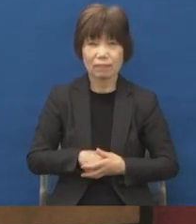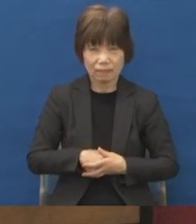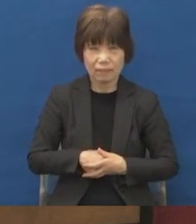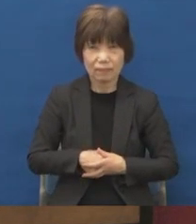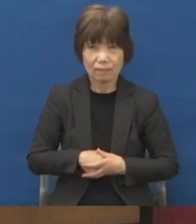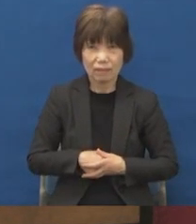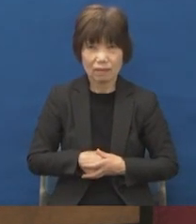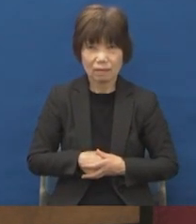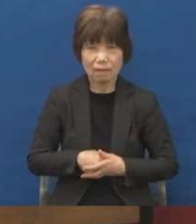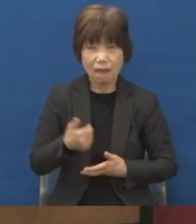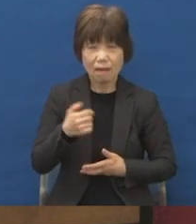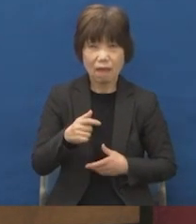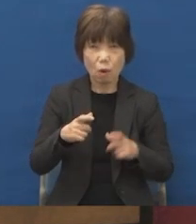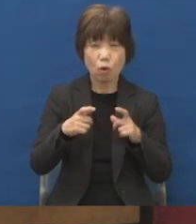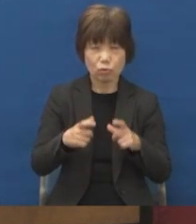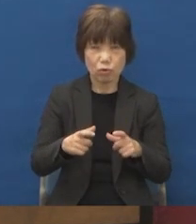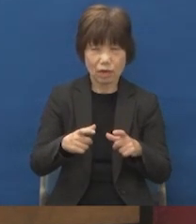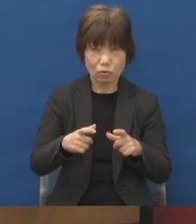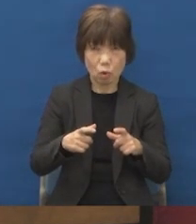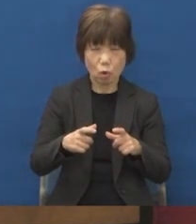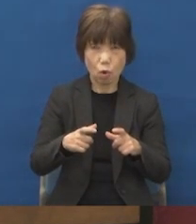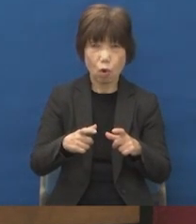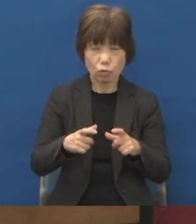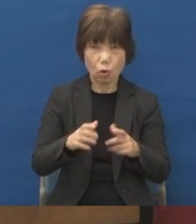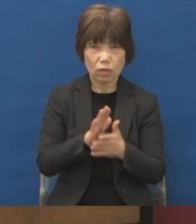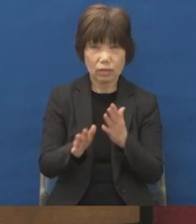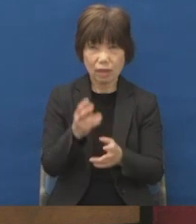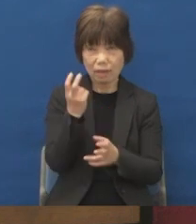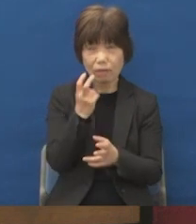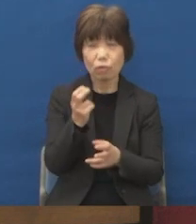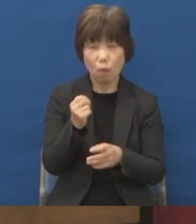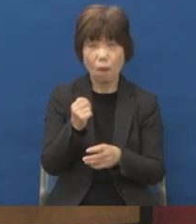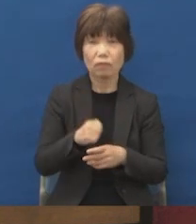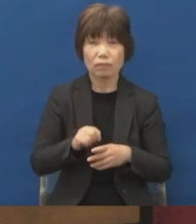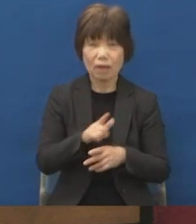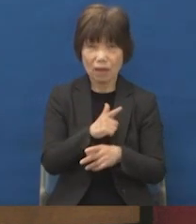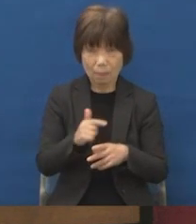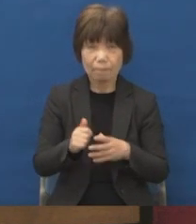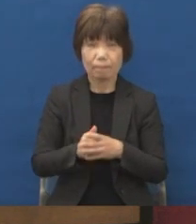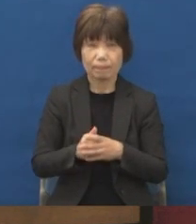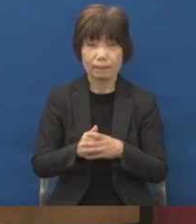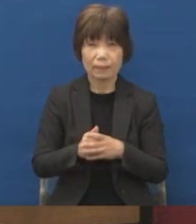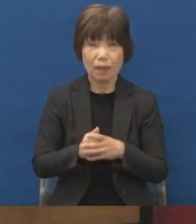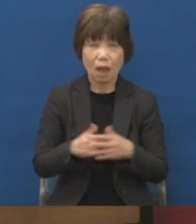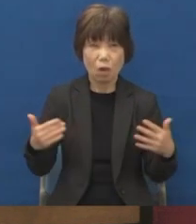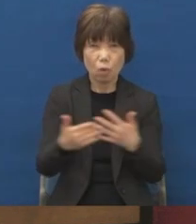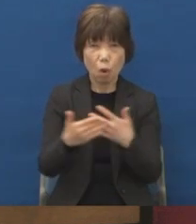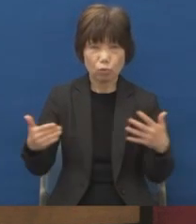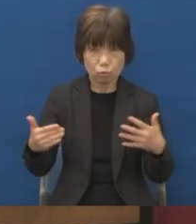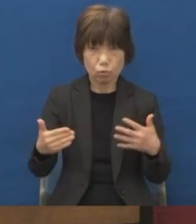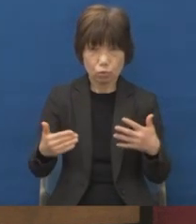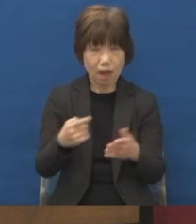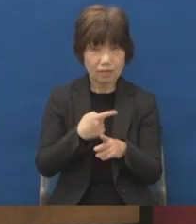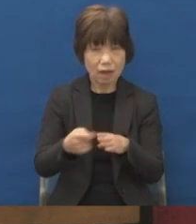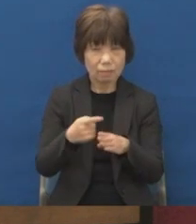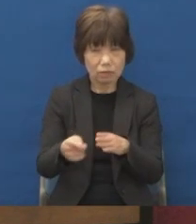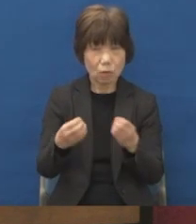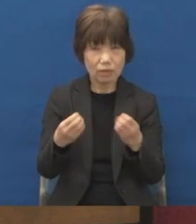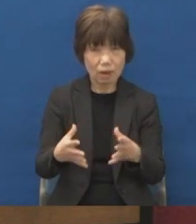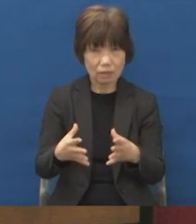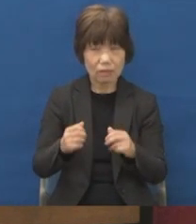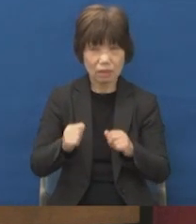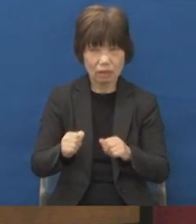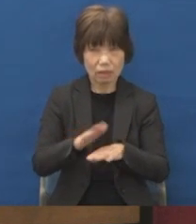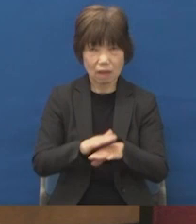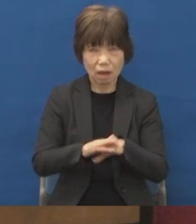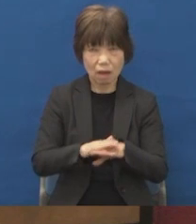老乗車証のあり方の再検討や、生活の足を支える新たな交通サービスの模索など、全庁を挙げた取り組み